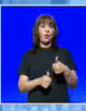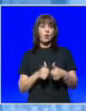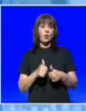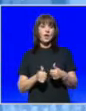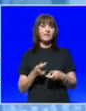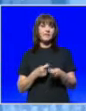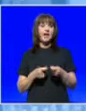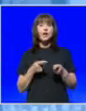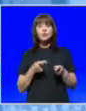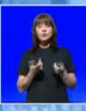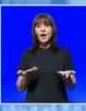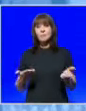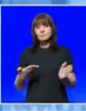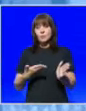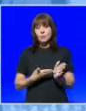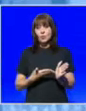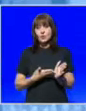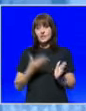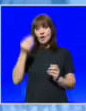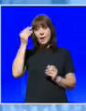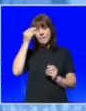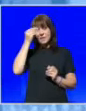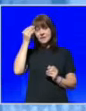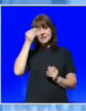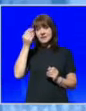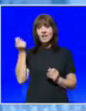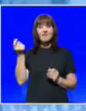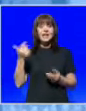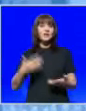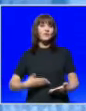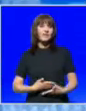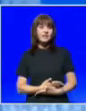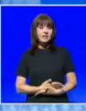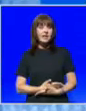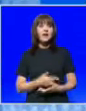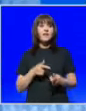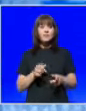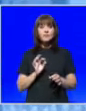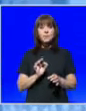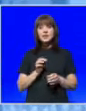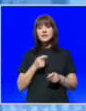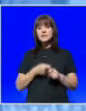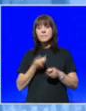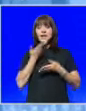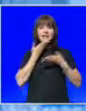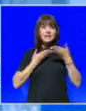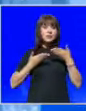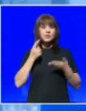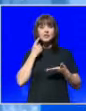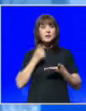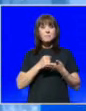Тоест това е изцяло против дори българският финансов интерес или в момента се водят изключително много дискусии по отношение на